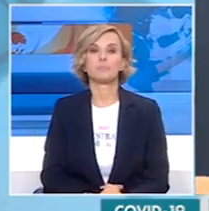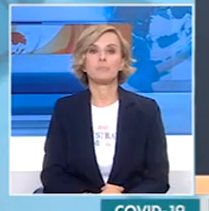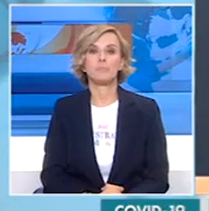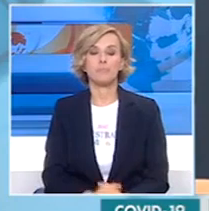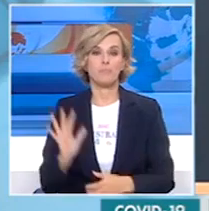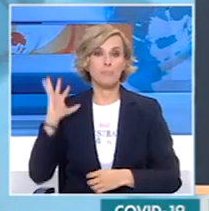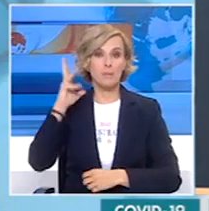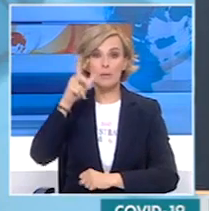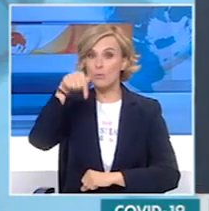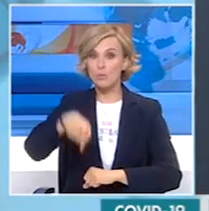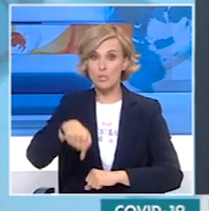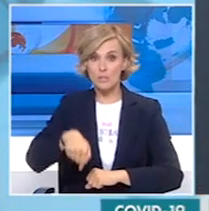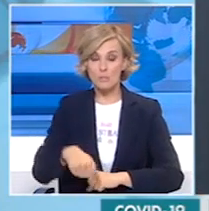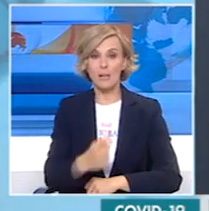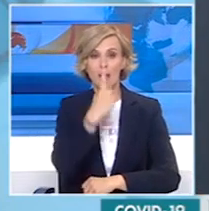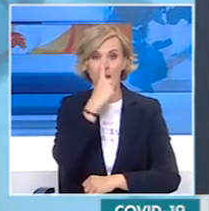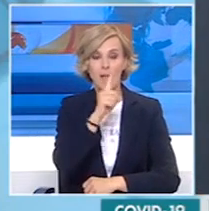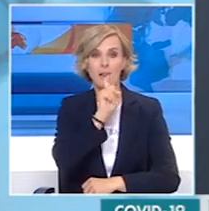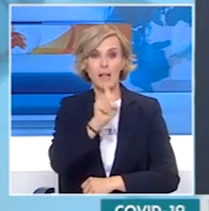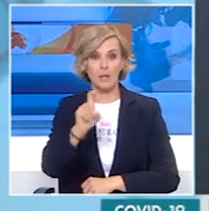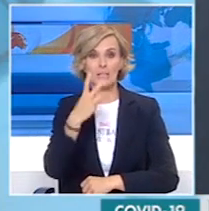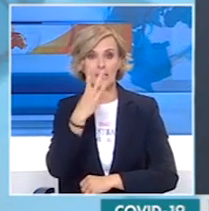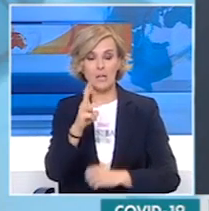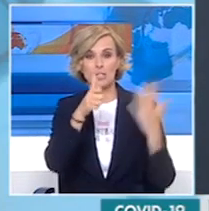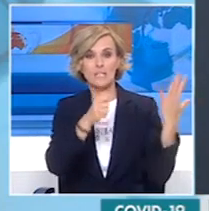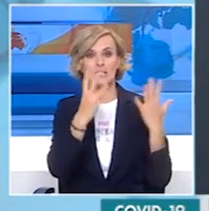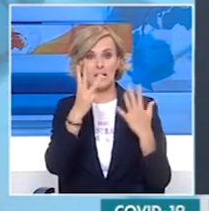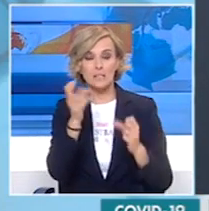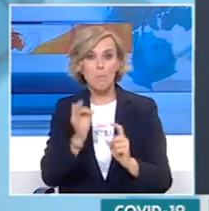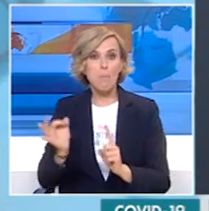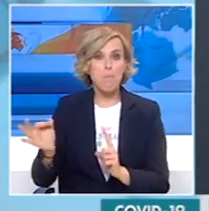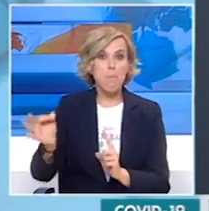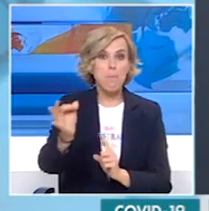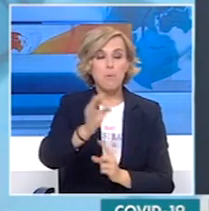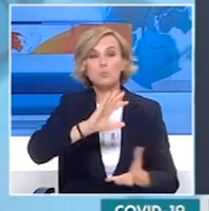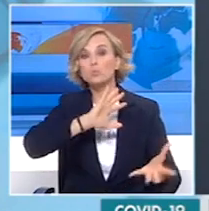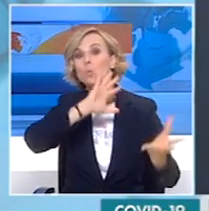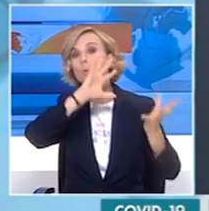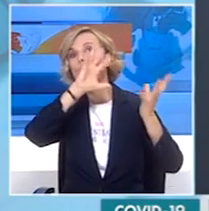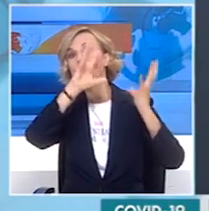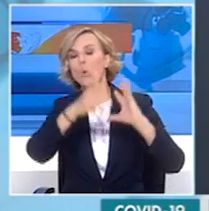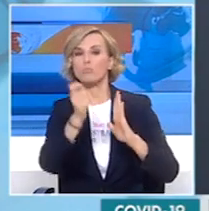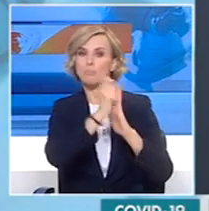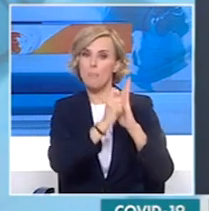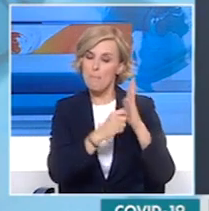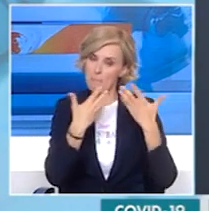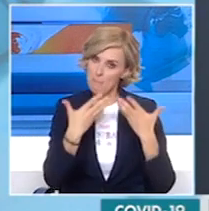Έως σήμερα, περισσότερα από 1.363.000 κρούσματα του νέου κορονοϊού έχουν καταγραφεί σε παγκόσμιο